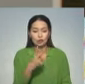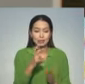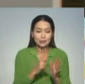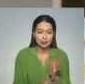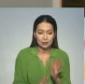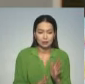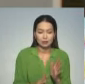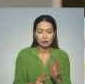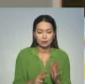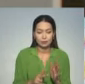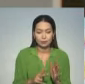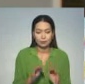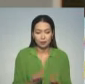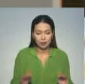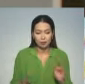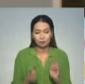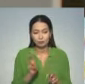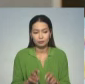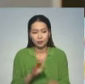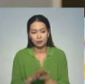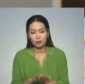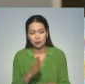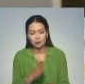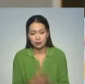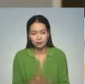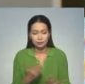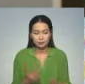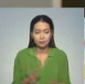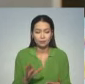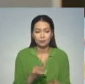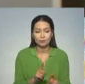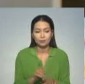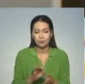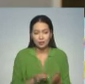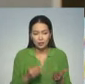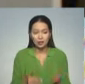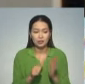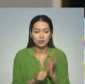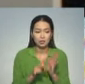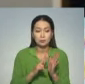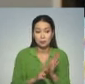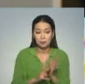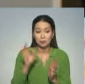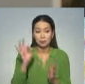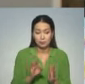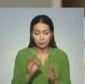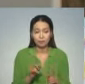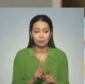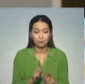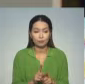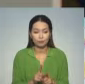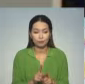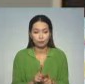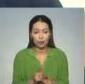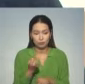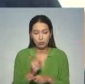дейін жетеді. Егер лимфобластық лейкоз болса, 60-80% айығып кетеді